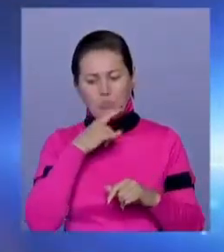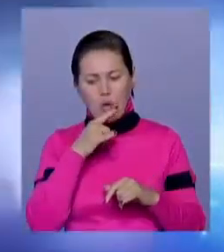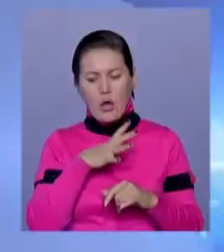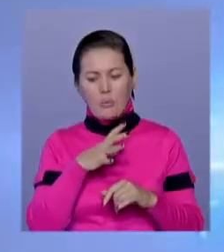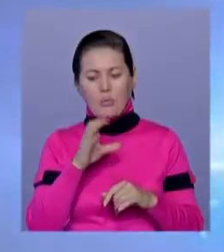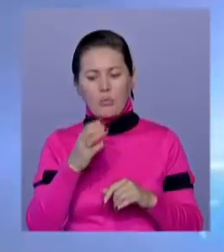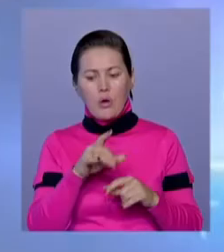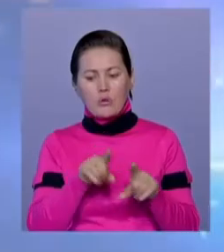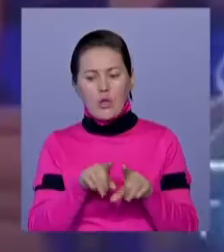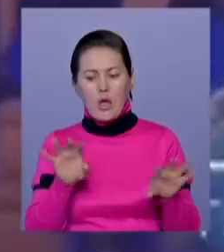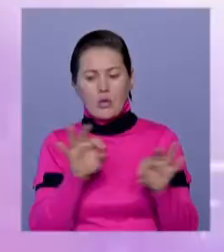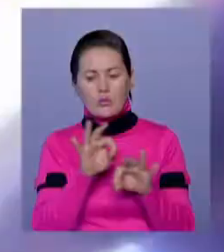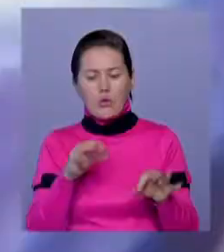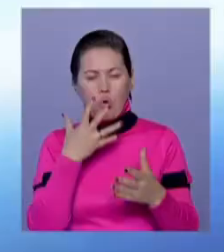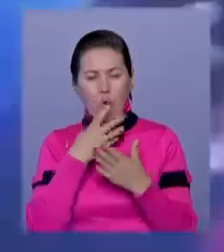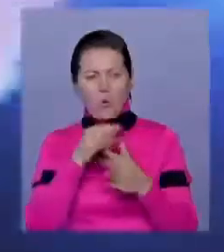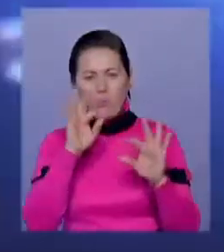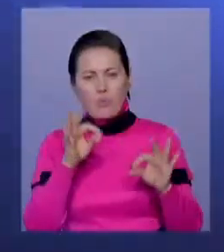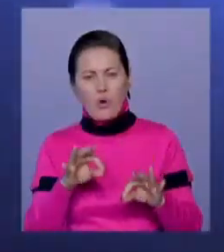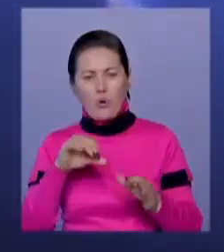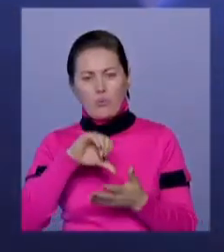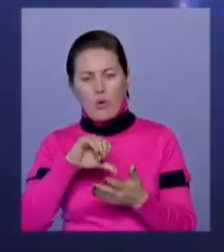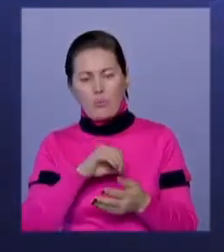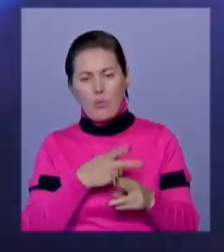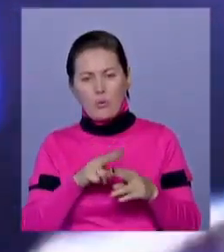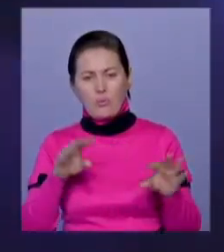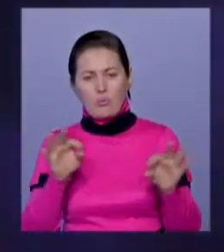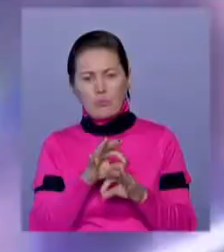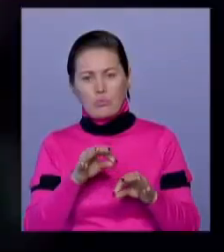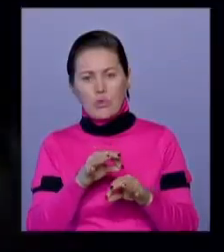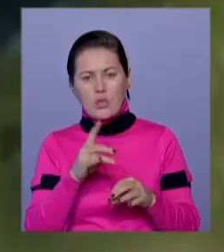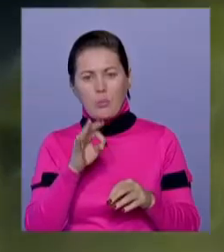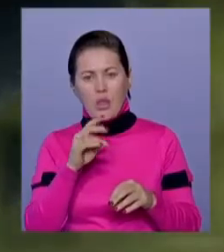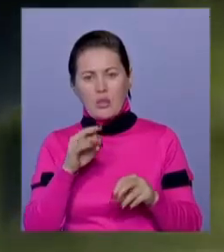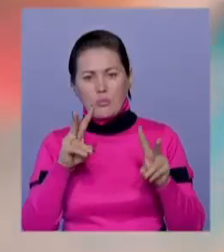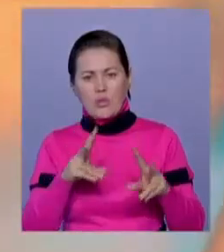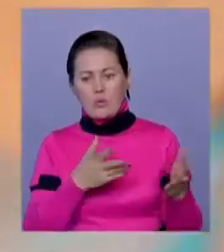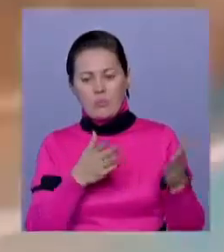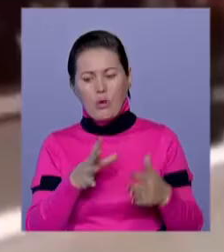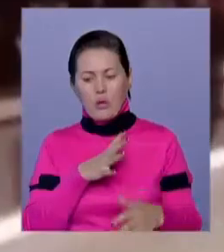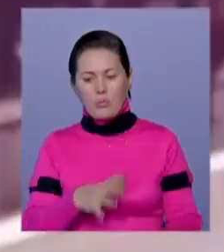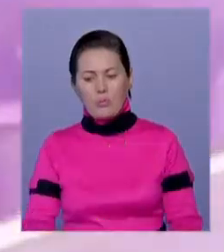көмей әншілер өнерлерін паш етеді. Шараға молдавалық музыкант Дамбалан арнайы шақыртылды.